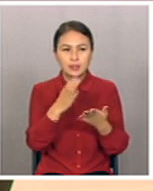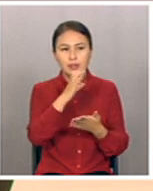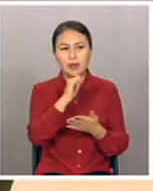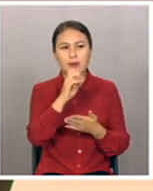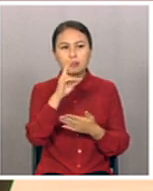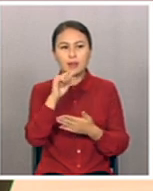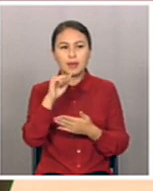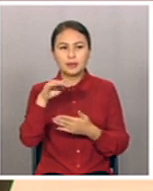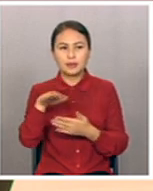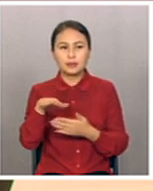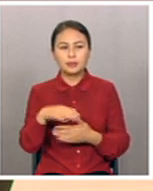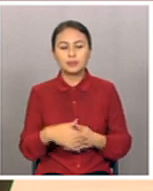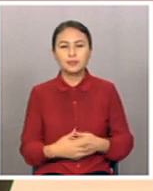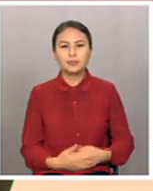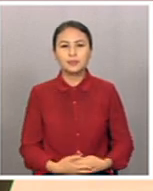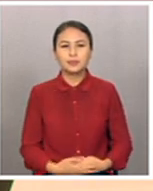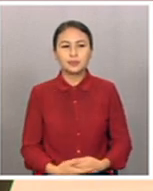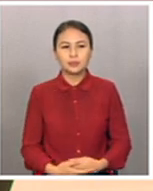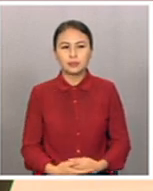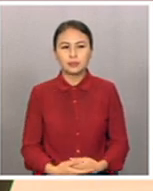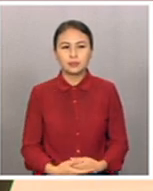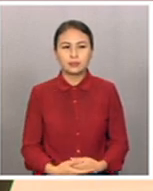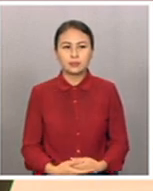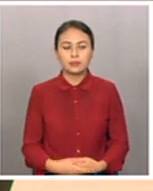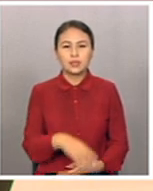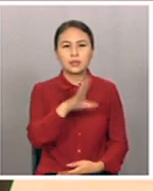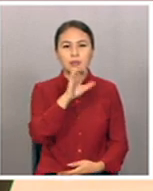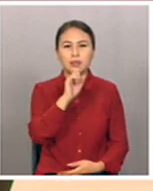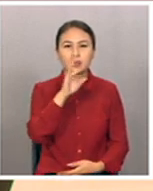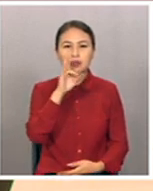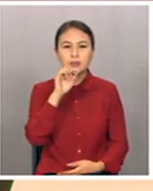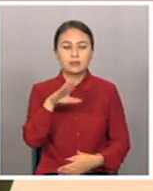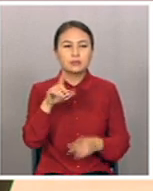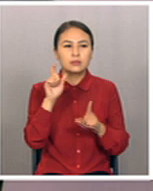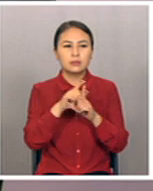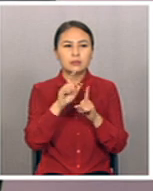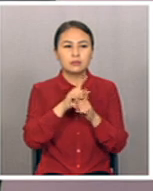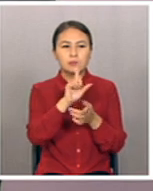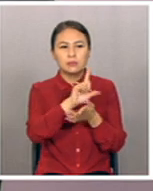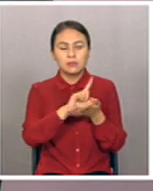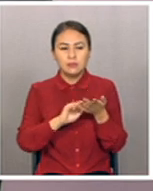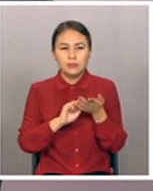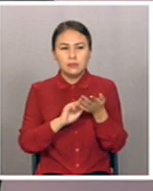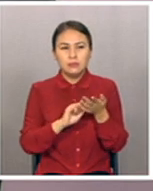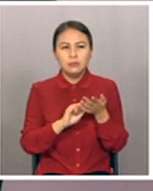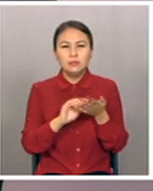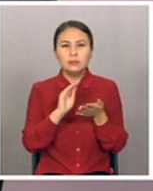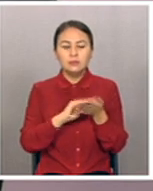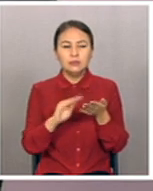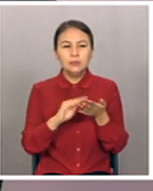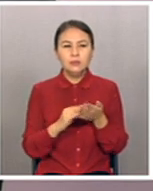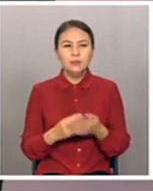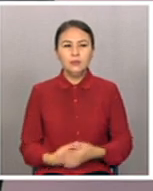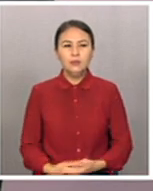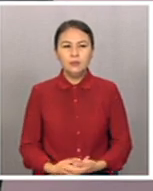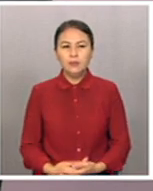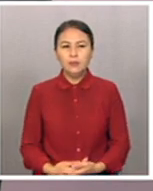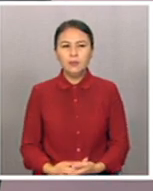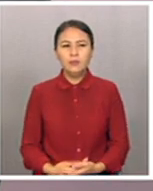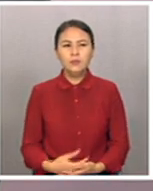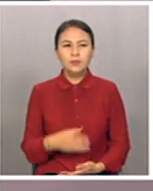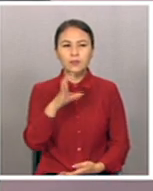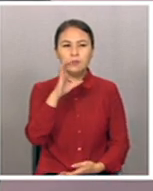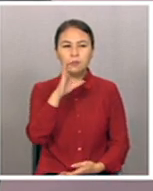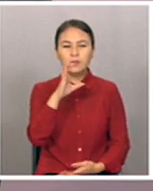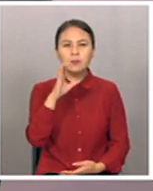Санат. Дәптерге санат сөзін үлгідегідей көшіріп жазыңдар. С